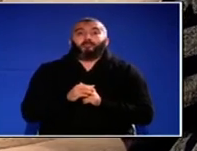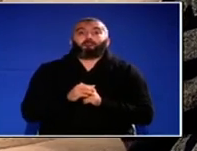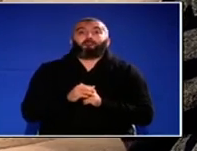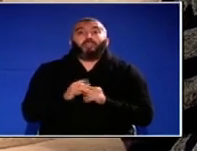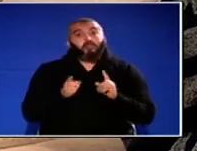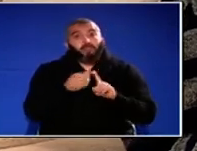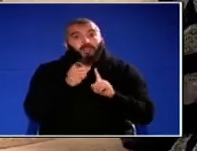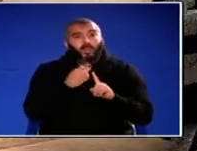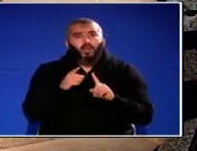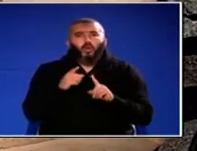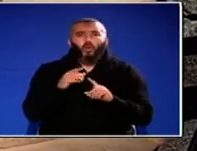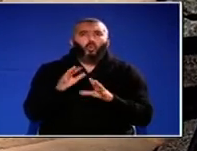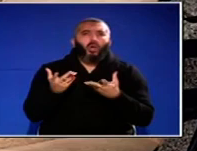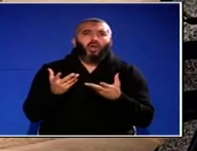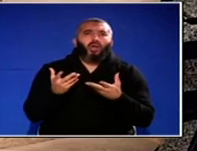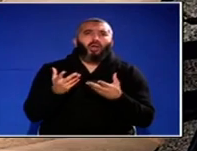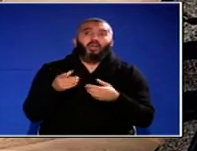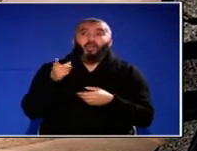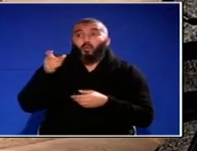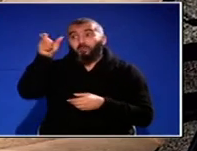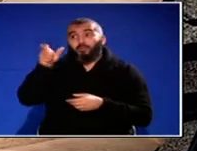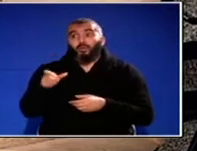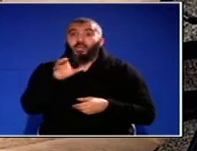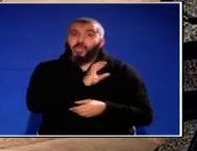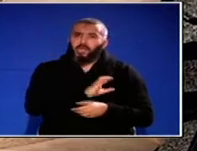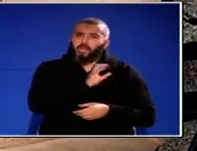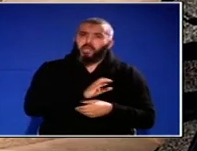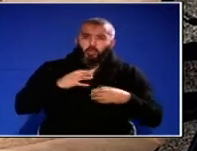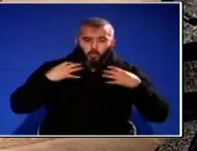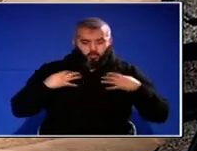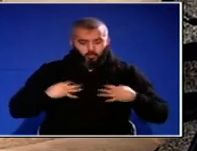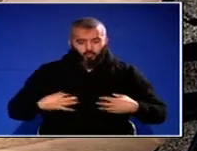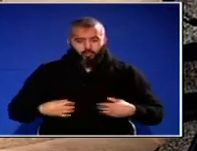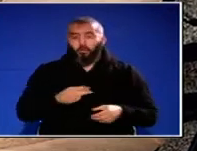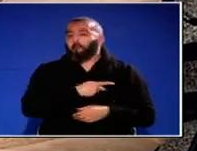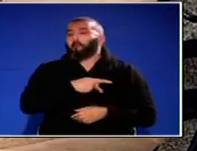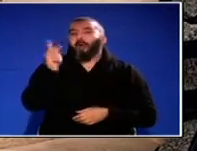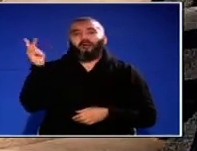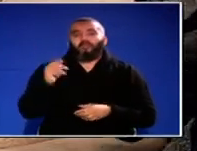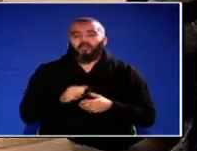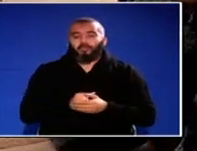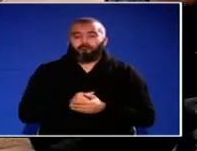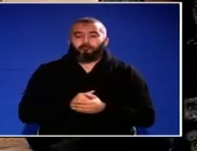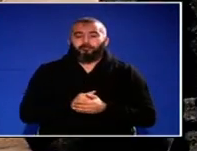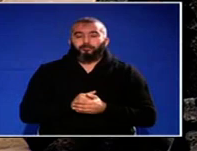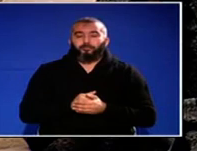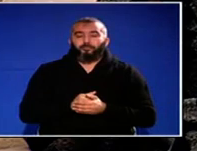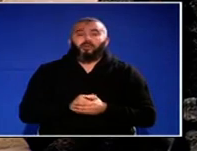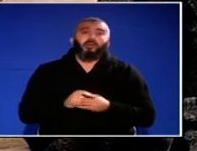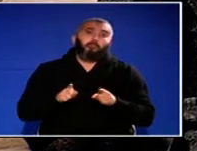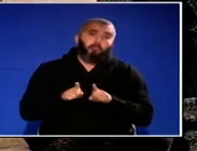الأجر إلى آخره. هذا لا يعني أن في أوقات أخرى لا يكون الأجر مضاعفا، ولكن في بعض